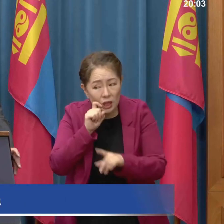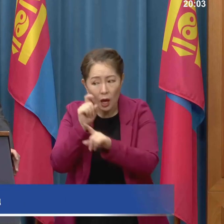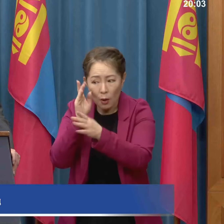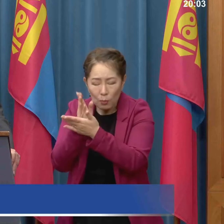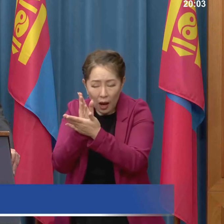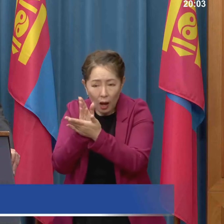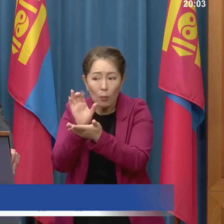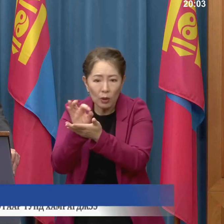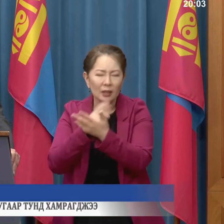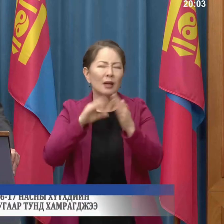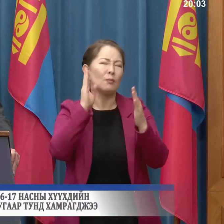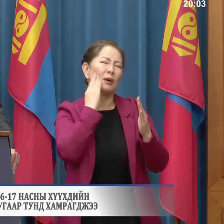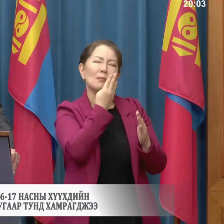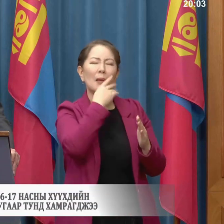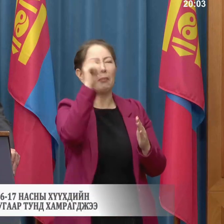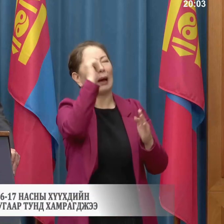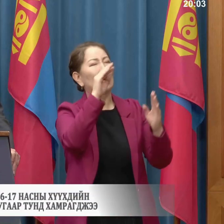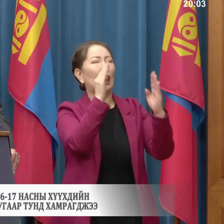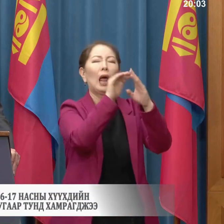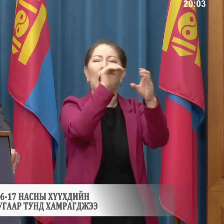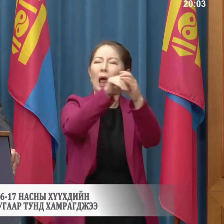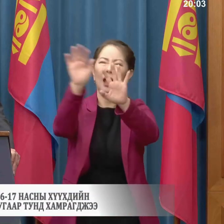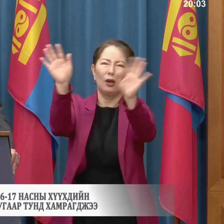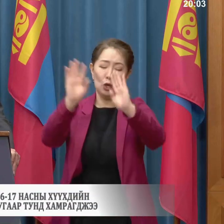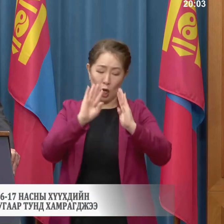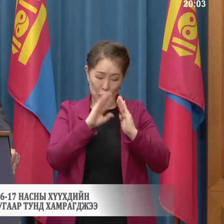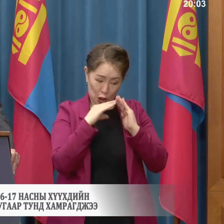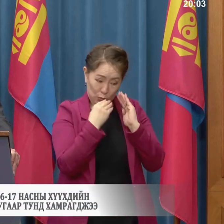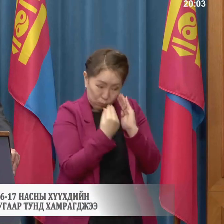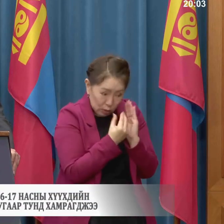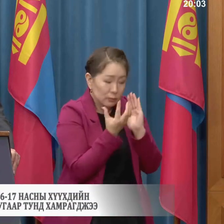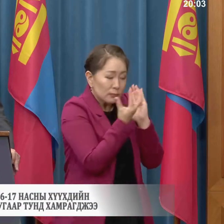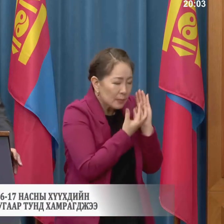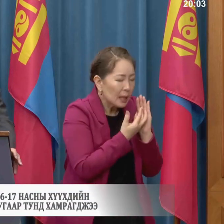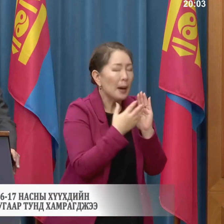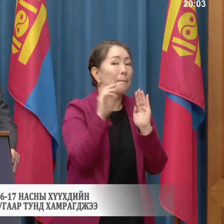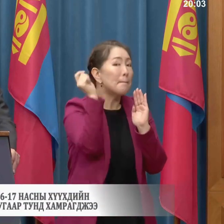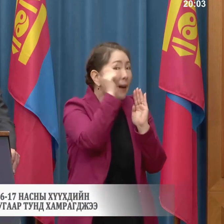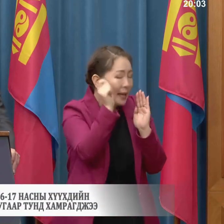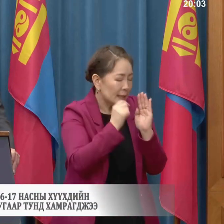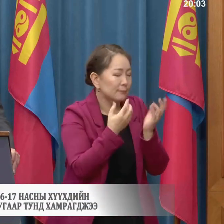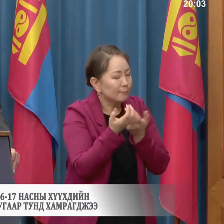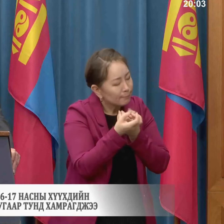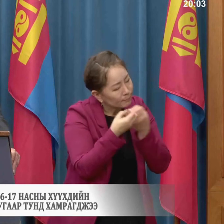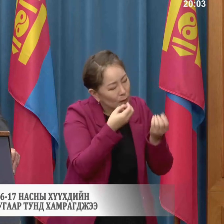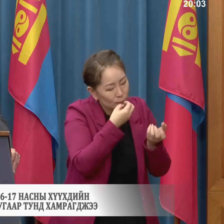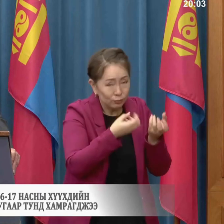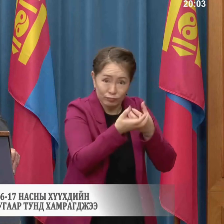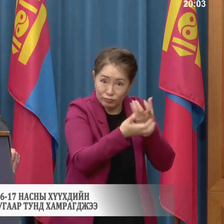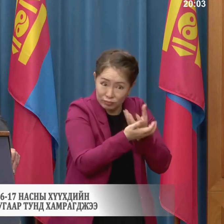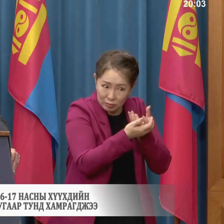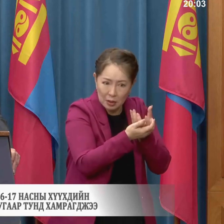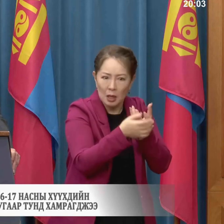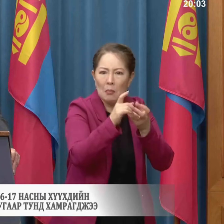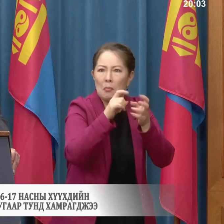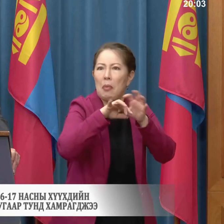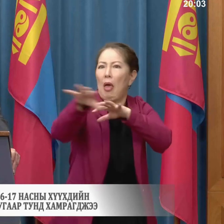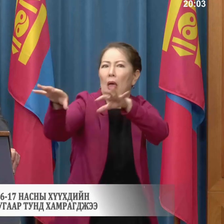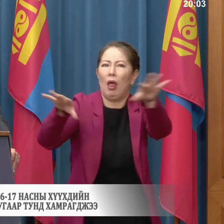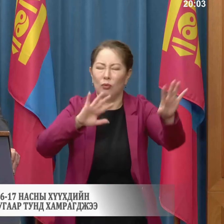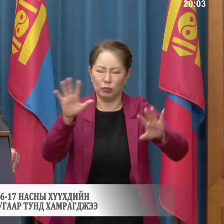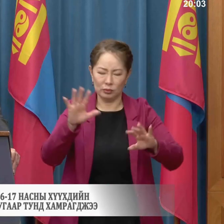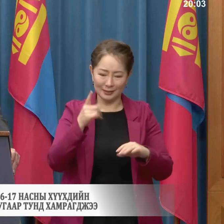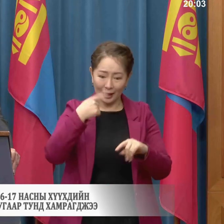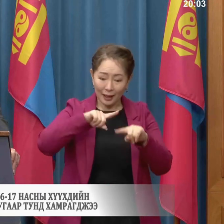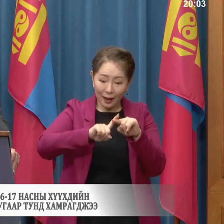сараа одоо өргөн дэлгэр тэмдэглэмээргүй байна. Яг гэр бүлийнхаа орчинд тэмдэглэж жаахан хөл хориогоо жаахан ийм хязгаартай байхгүй бол дахиад